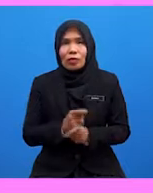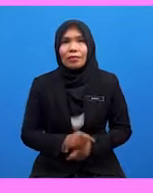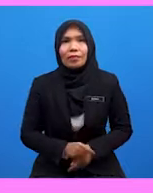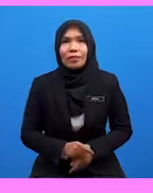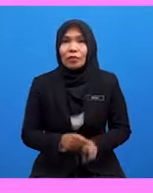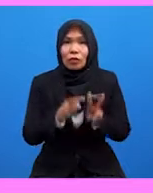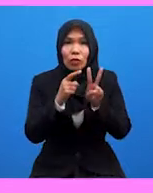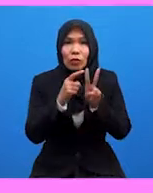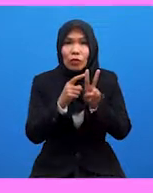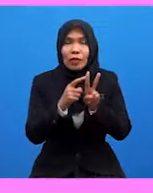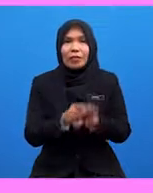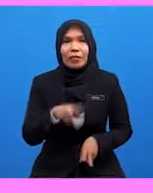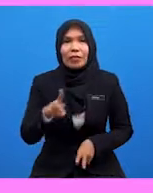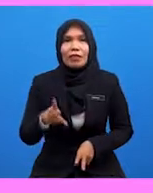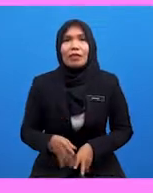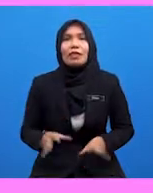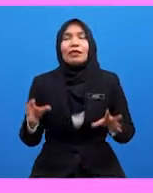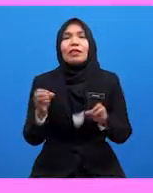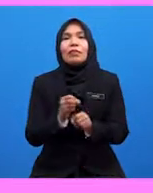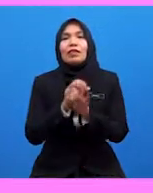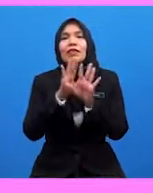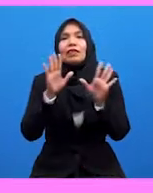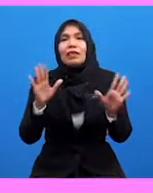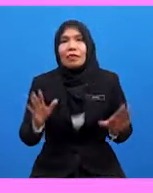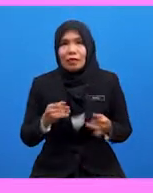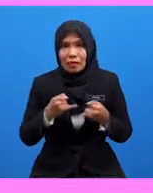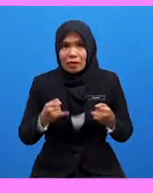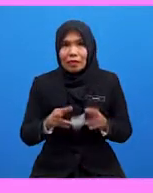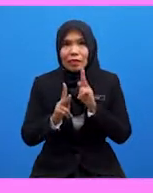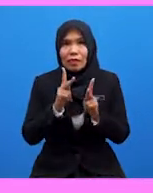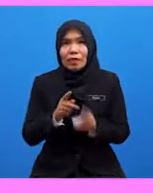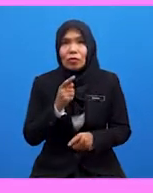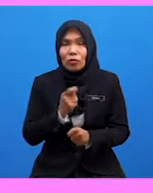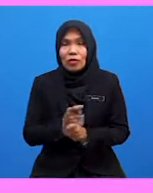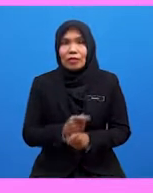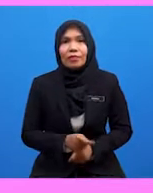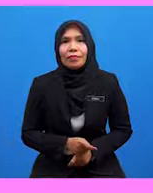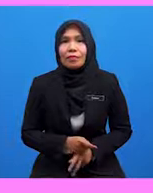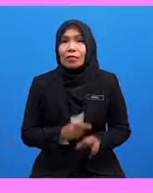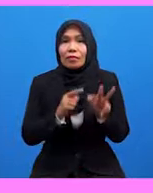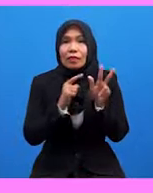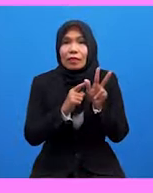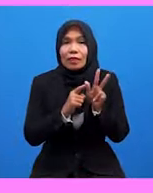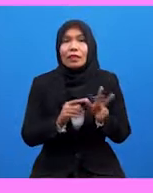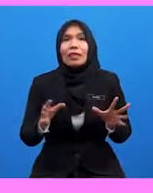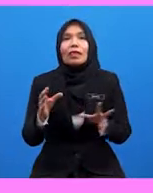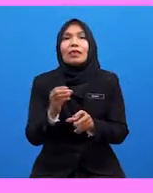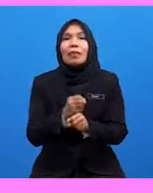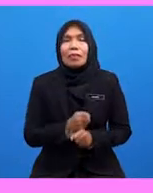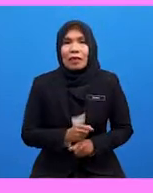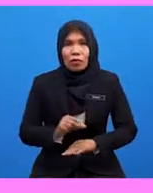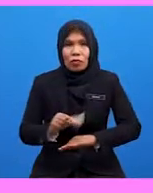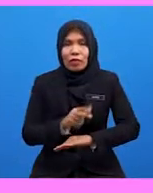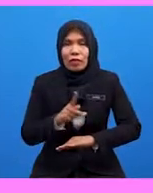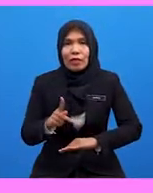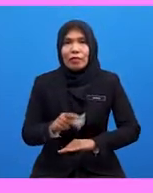dapat menjelaskan jenis kata tugas dan fungsinya. Ketiga, pelajar dapat menggunakan pelbagai kata